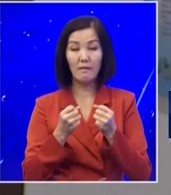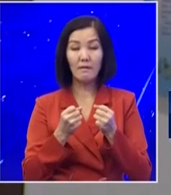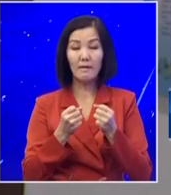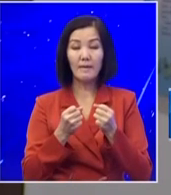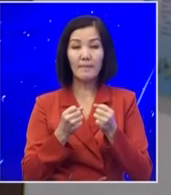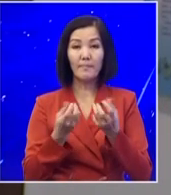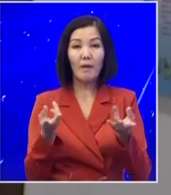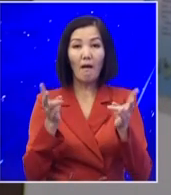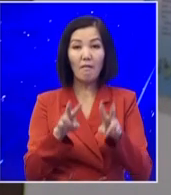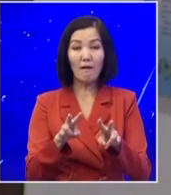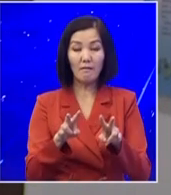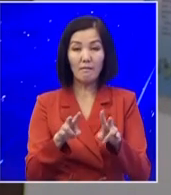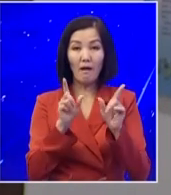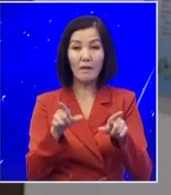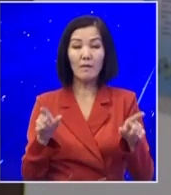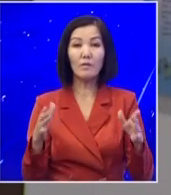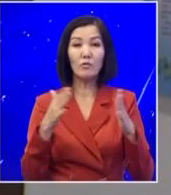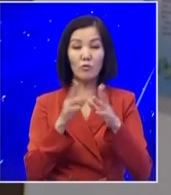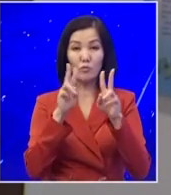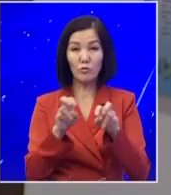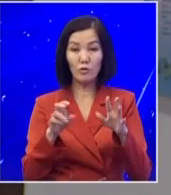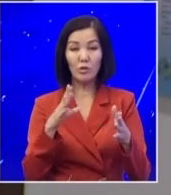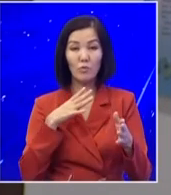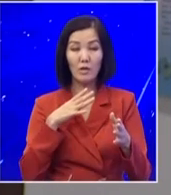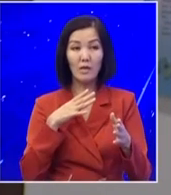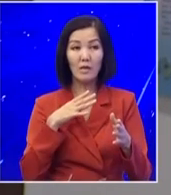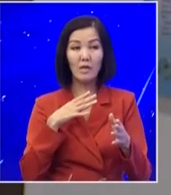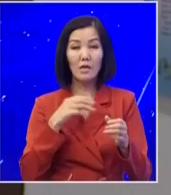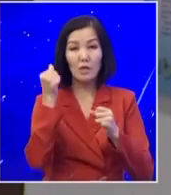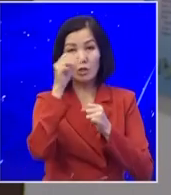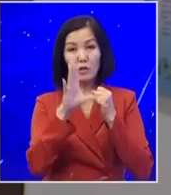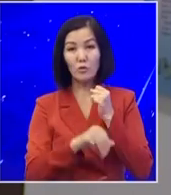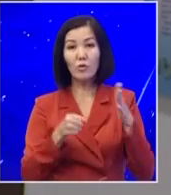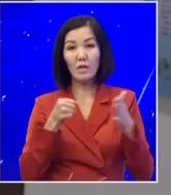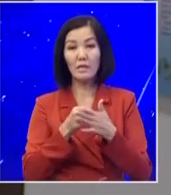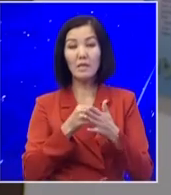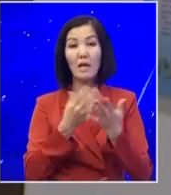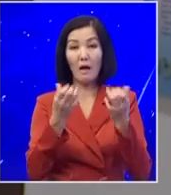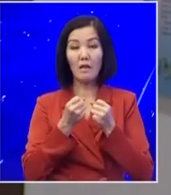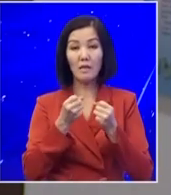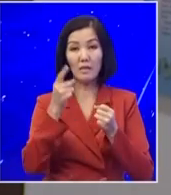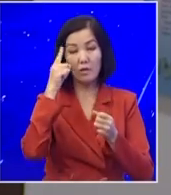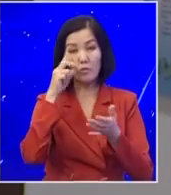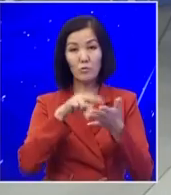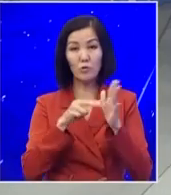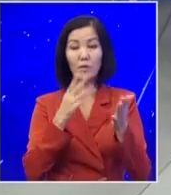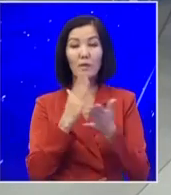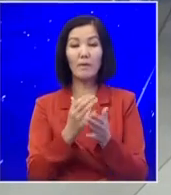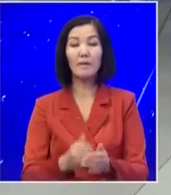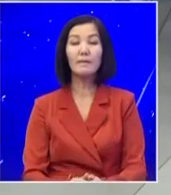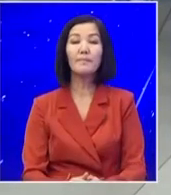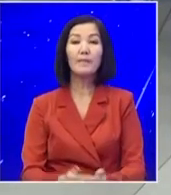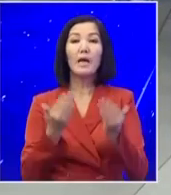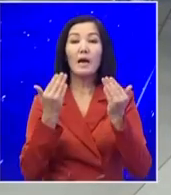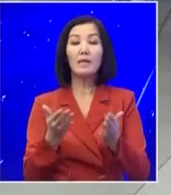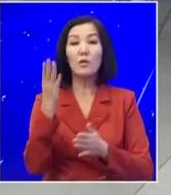кірген. Қалғандары тұрғын үй іздеу барысында. Жыл соңына дейін алады деген ойдамыз. Қазір